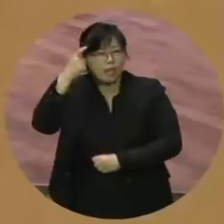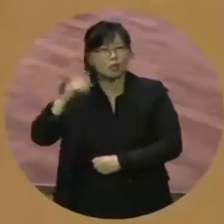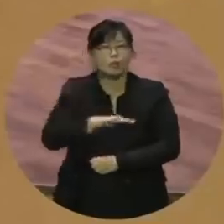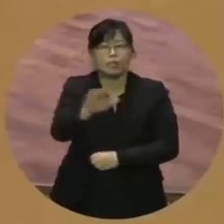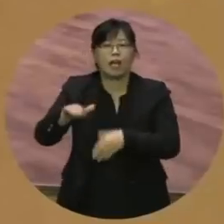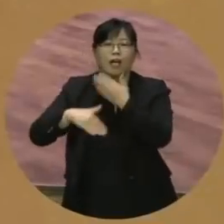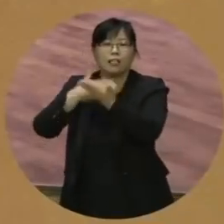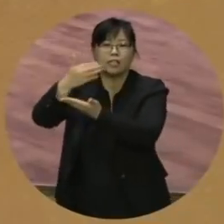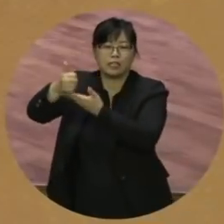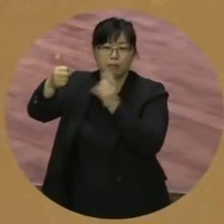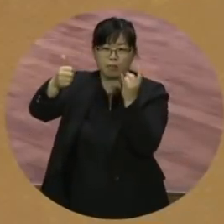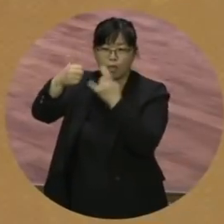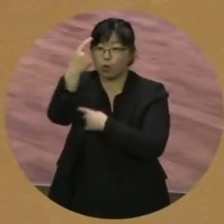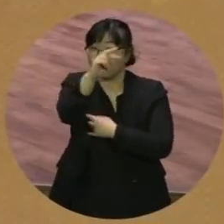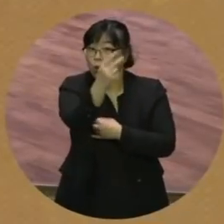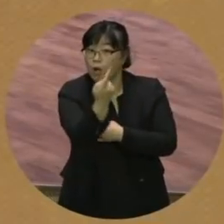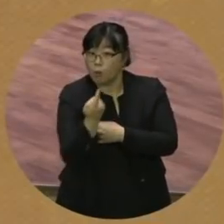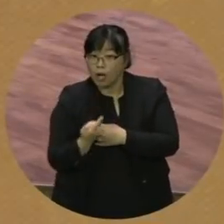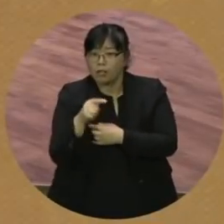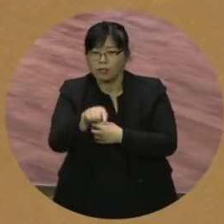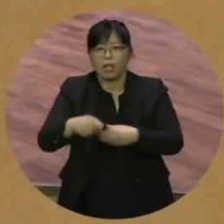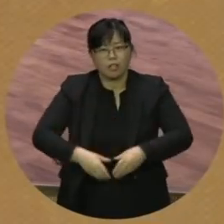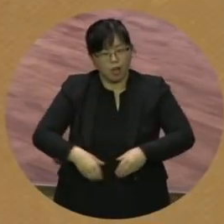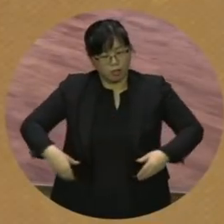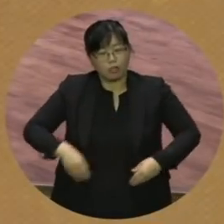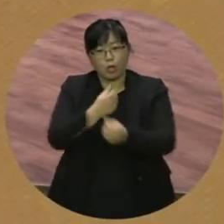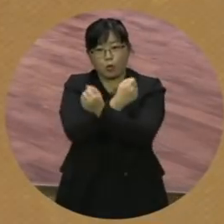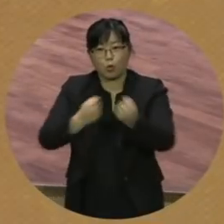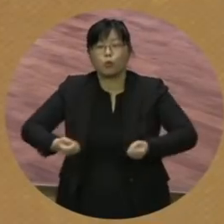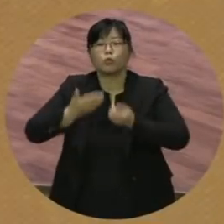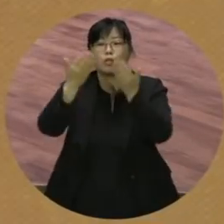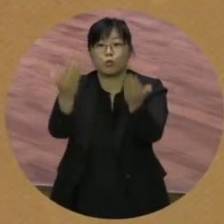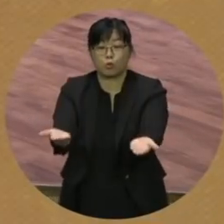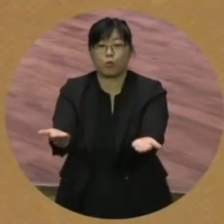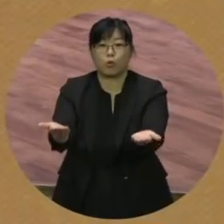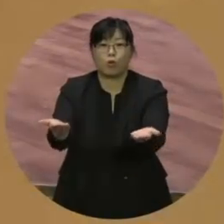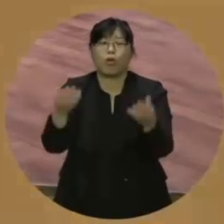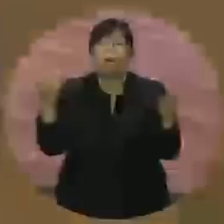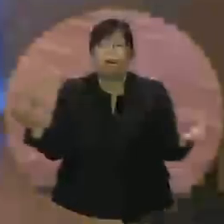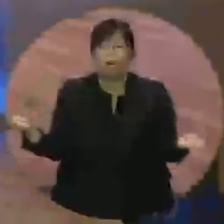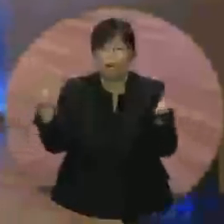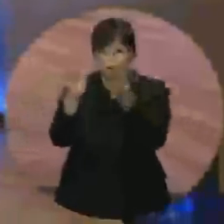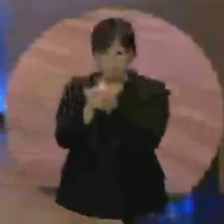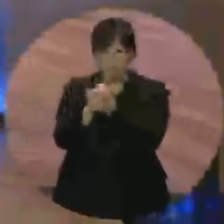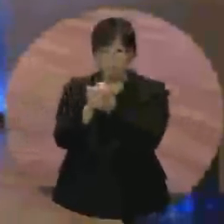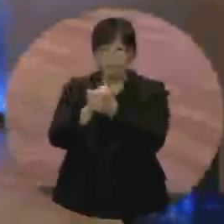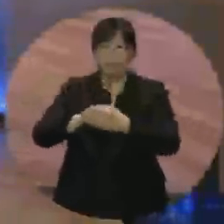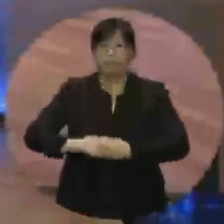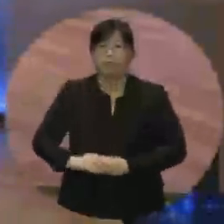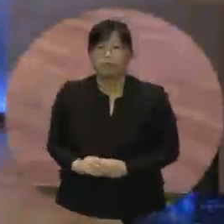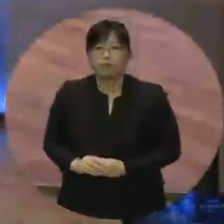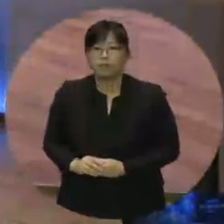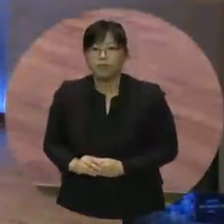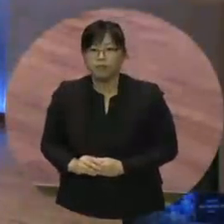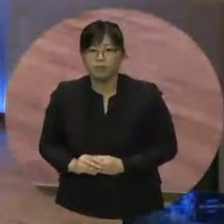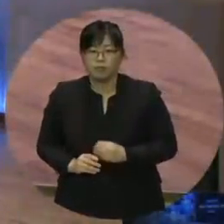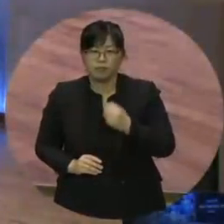우리 하나님께로 돌아오라. 그가 너그럽게 용서하시리라. 아멘.